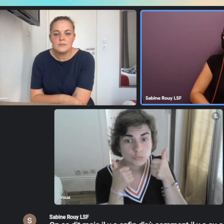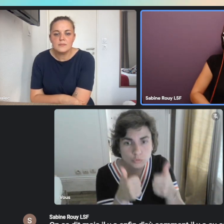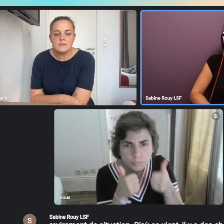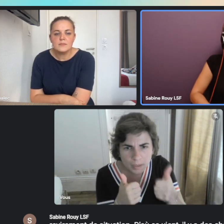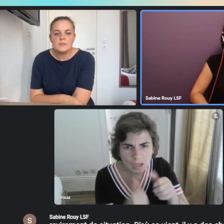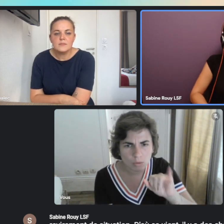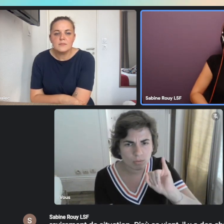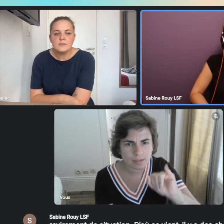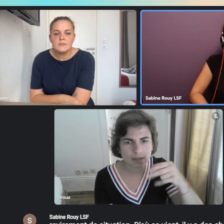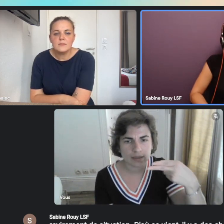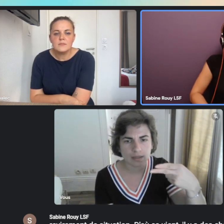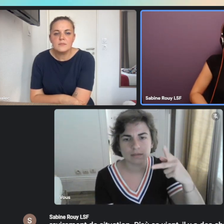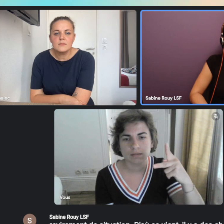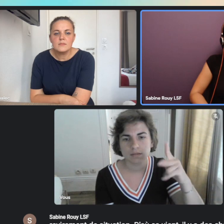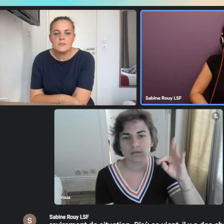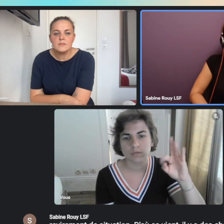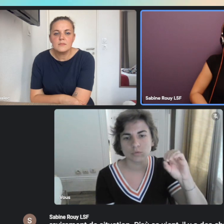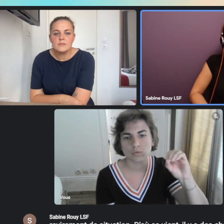qui dit: